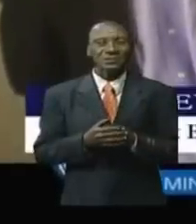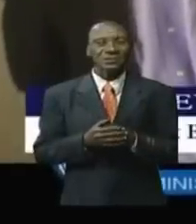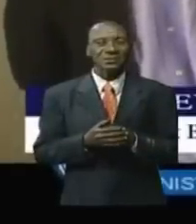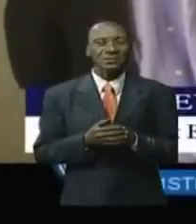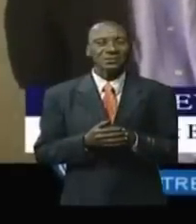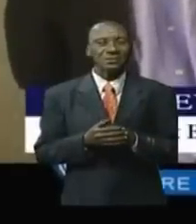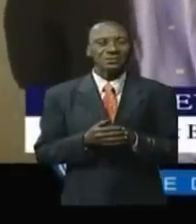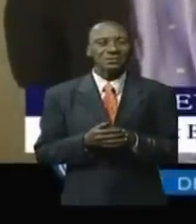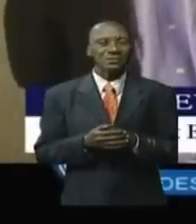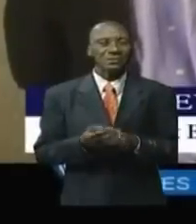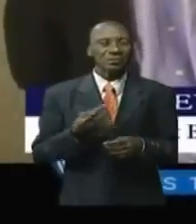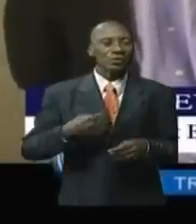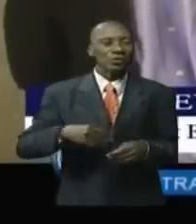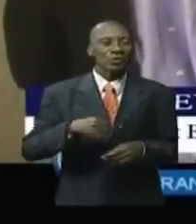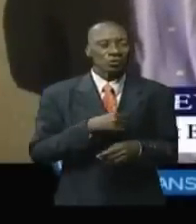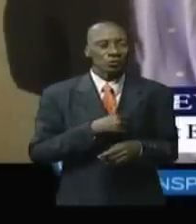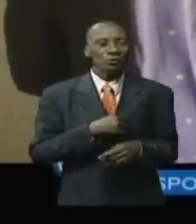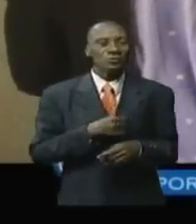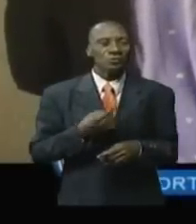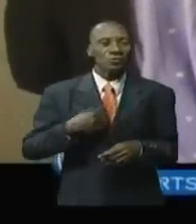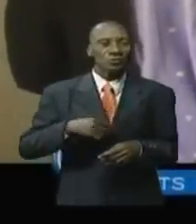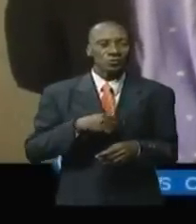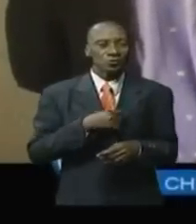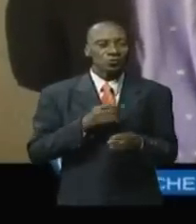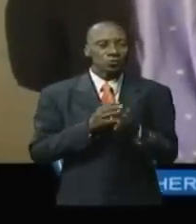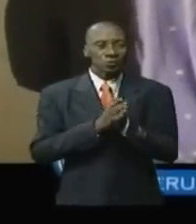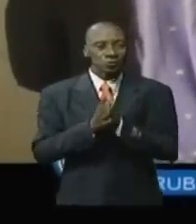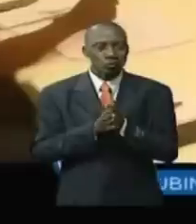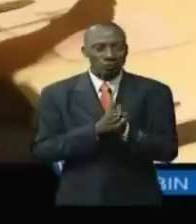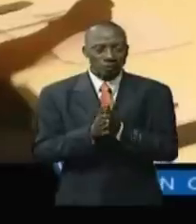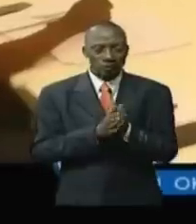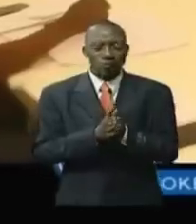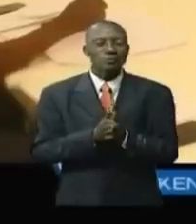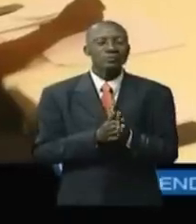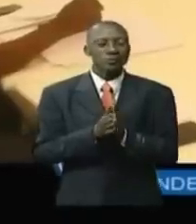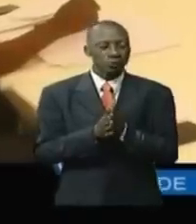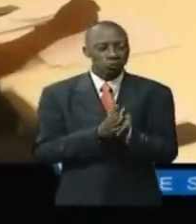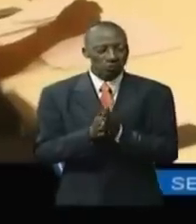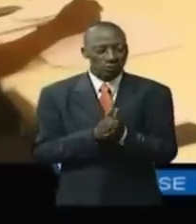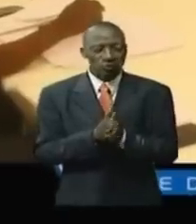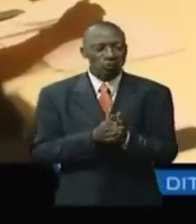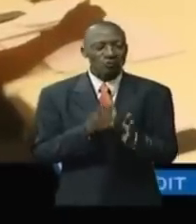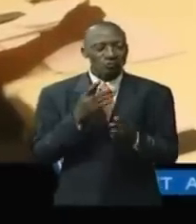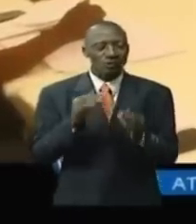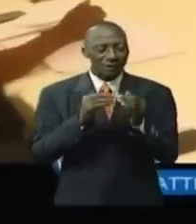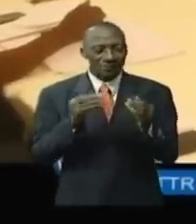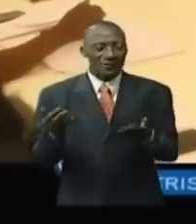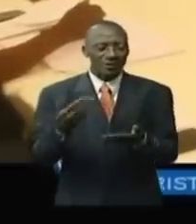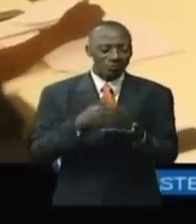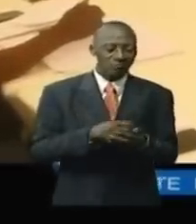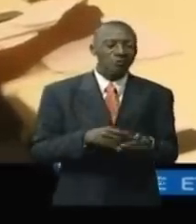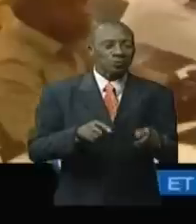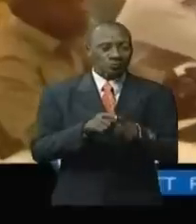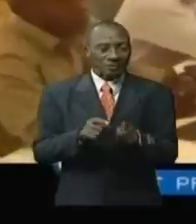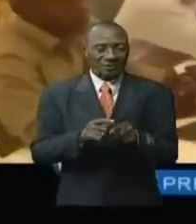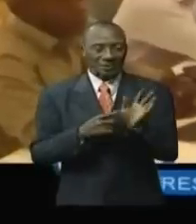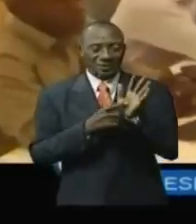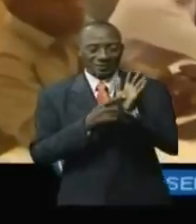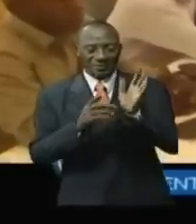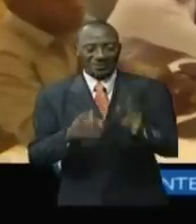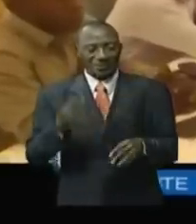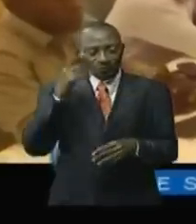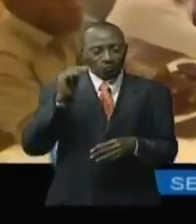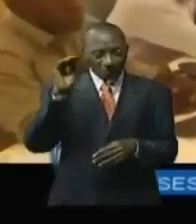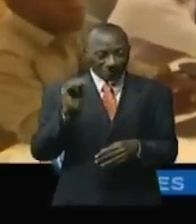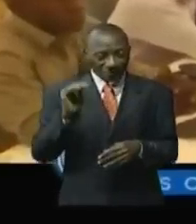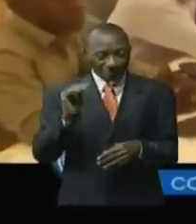les Tanganyika, la cause, et non encore les symptômes. Les représentants des peuples autochtones pygmées et aussi n'étaient pas en reste. Plus